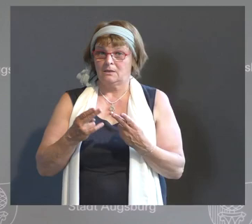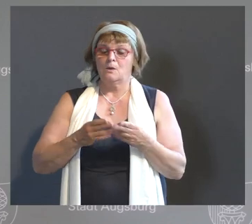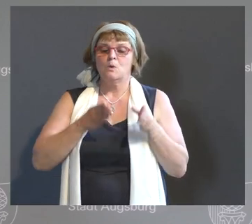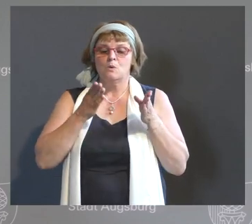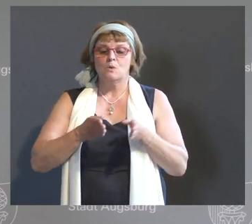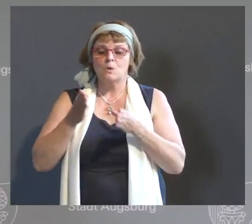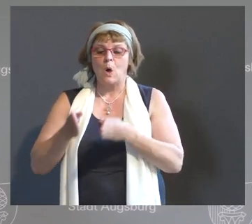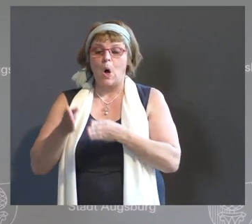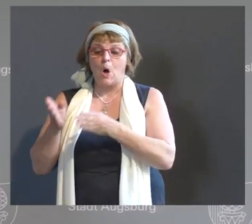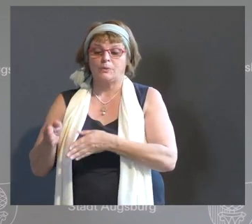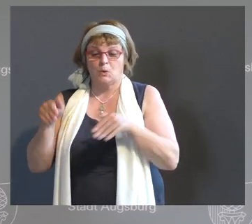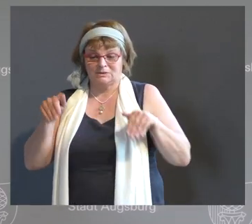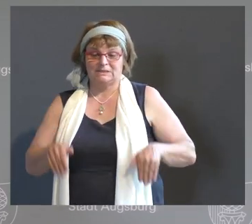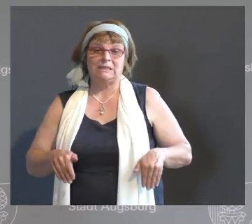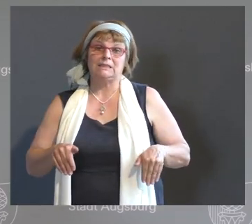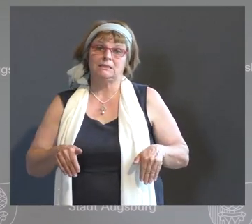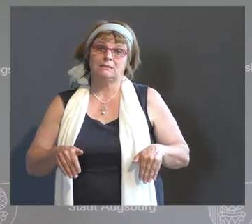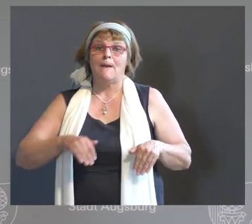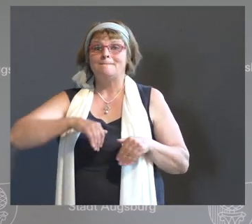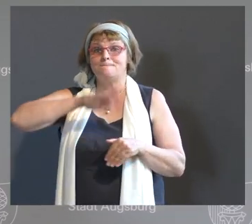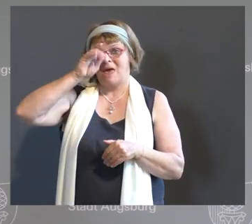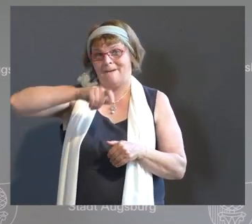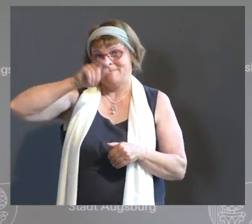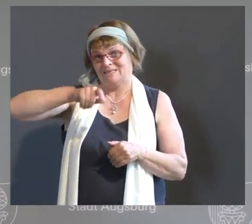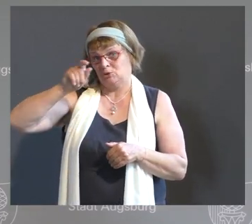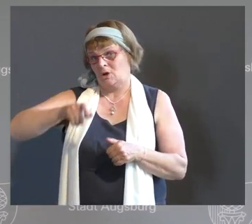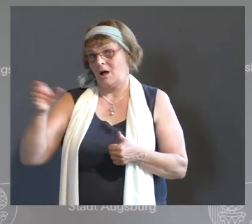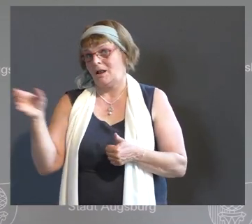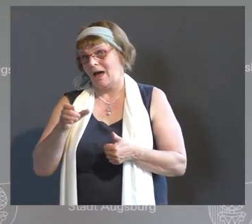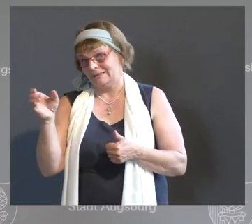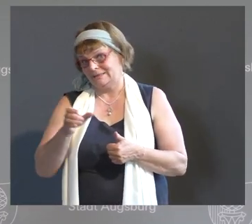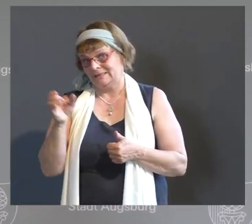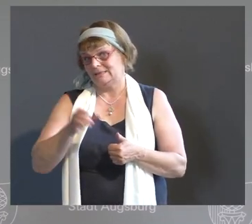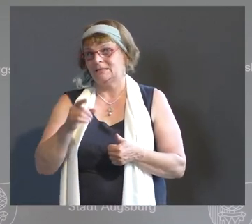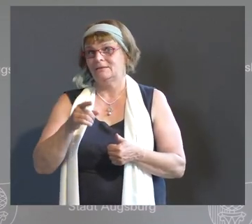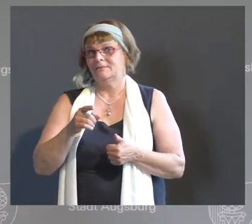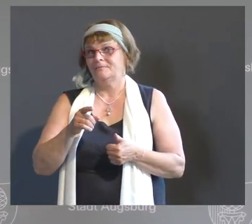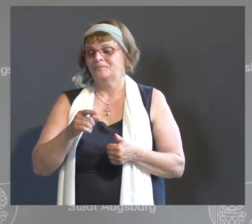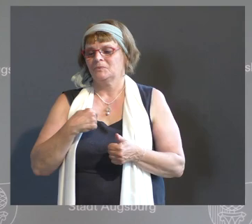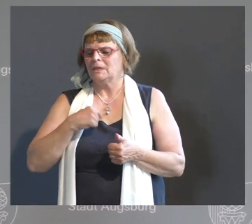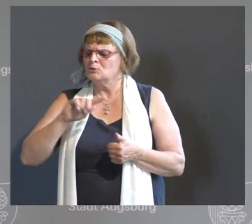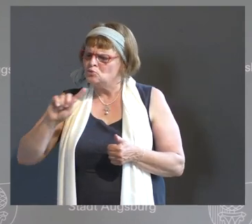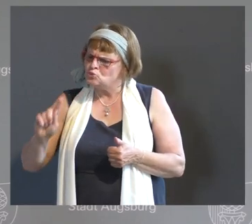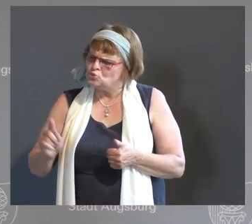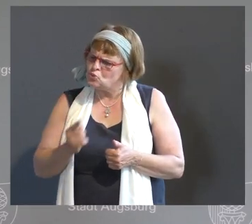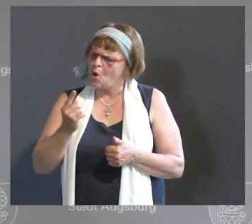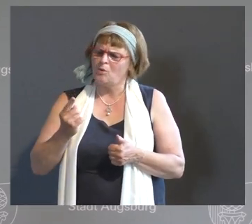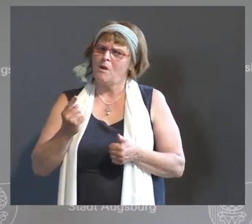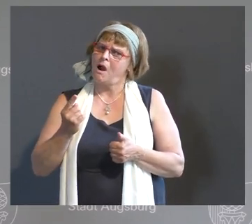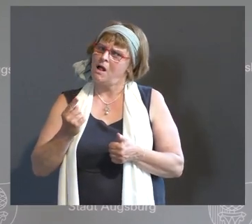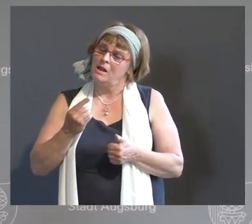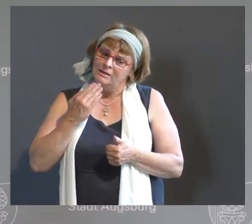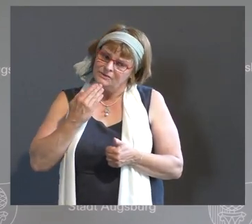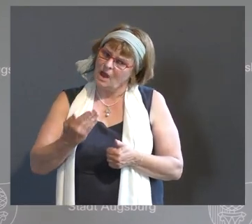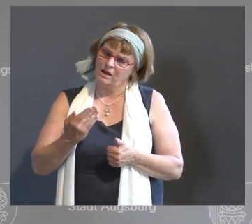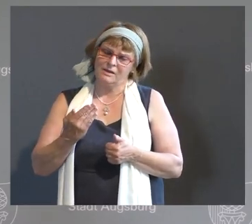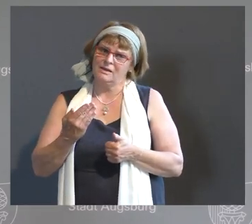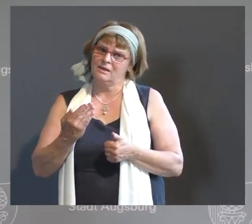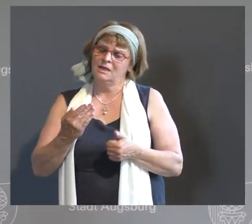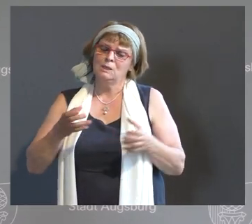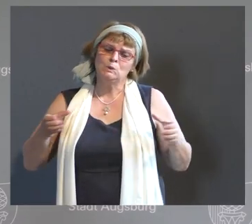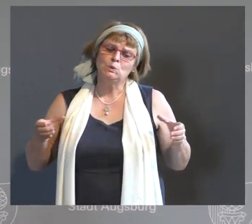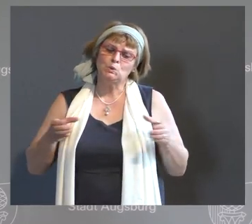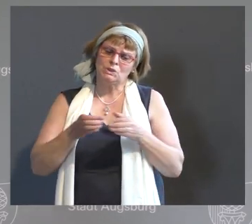weitere Einheit aufbauen. Ich möchte ausdrücklich mich bedanken bei der Polizei für die exzellente Zusammenarbeit und die Abstimmung. Der